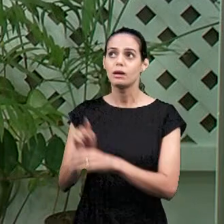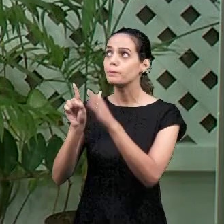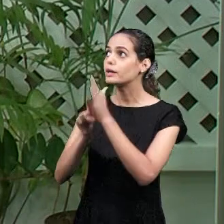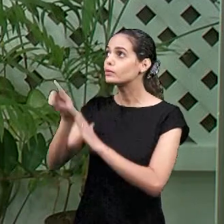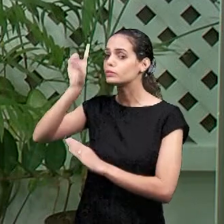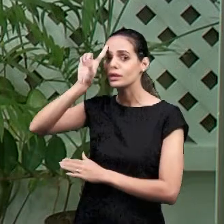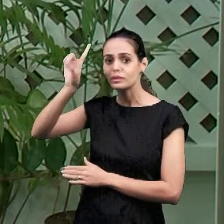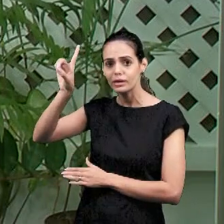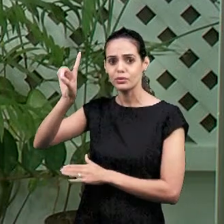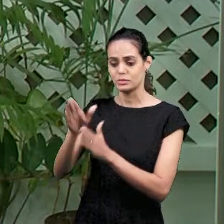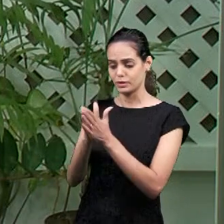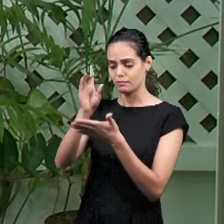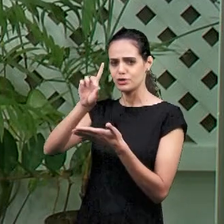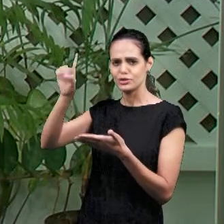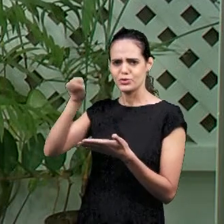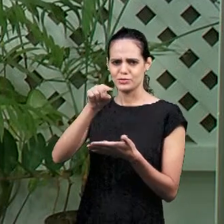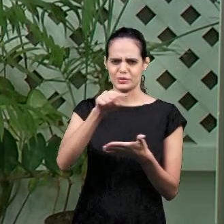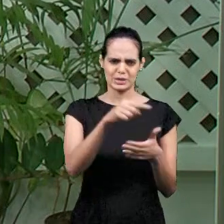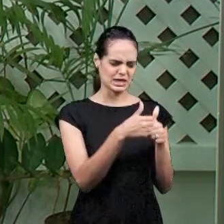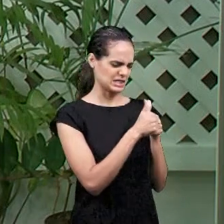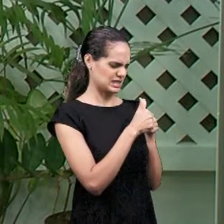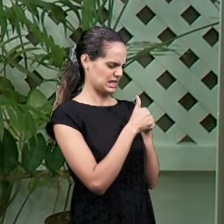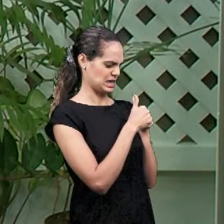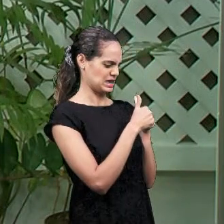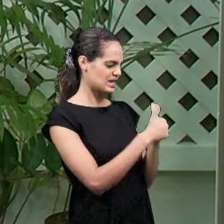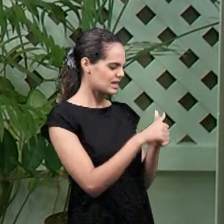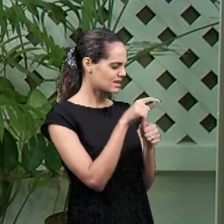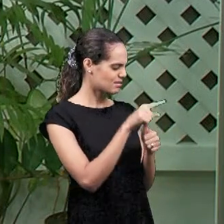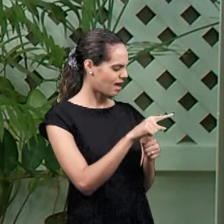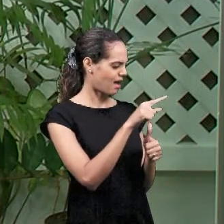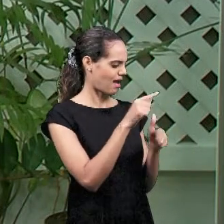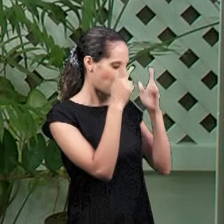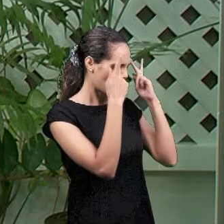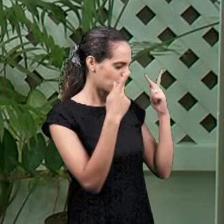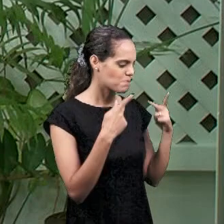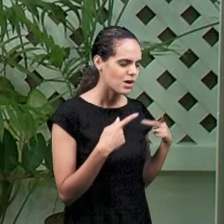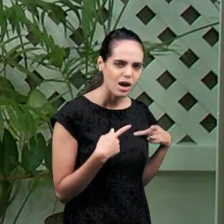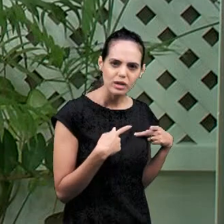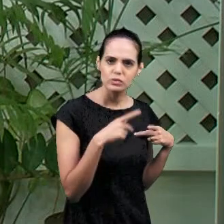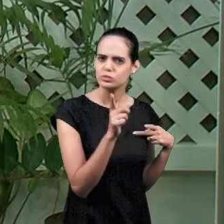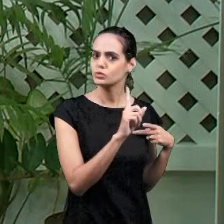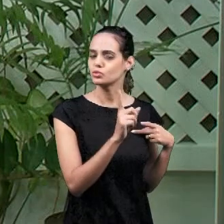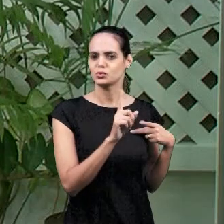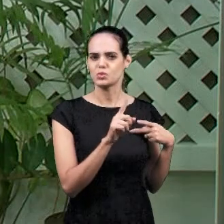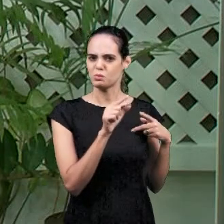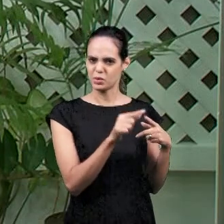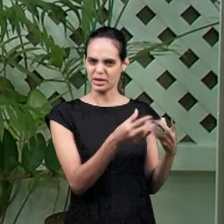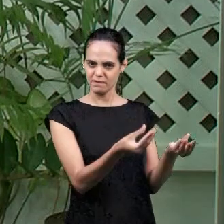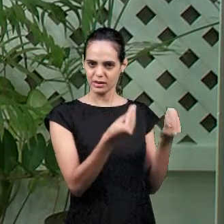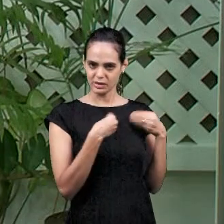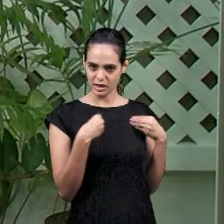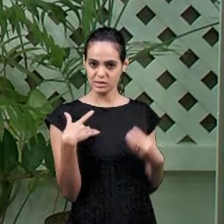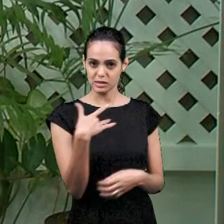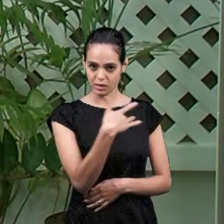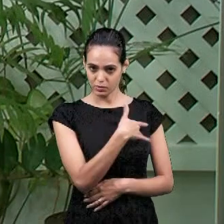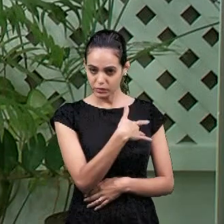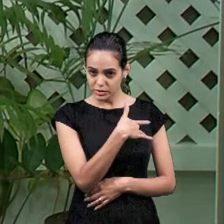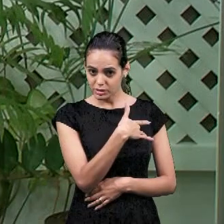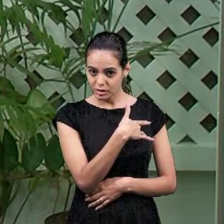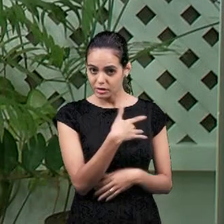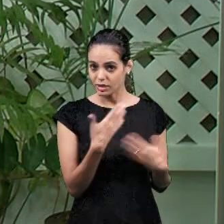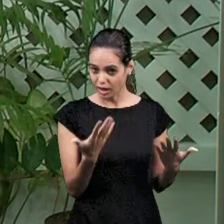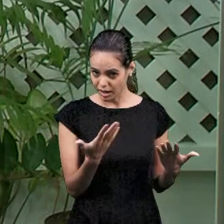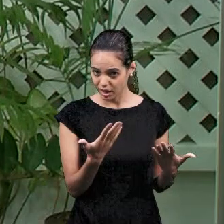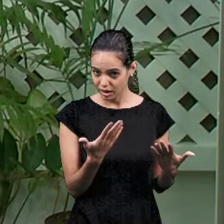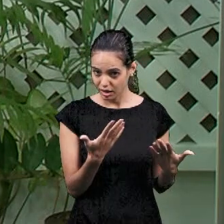on veut que vous fassiez une chose, consultez au Seigneur. N'allez pas selon la tête de